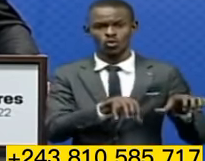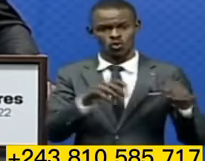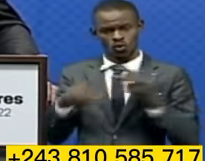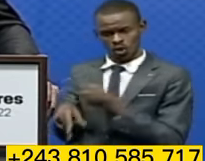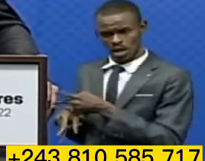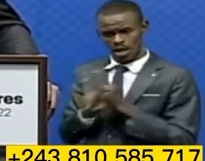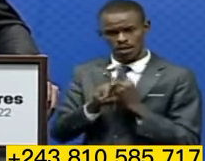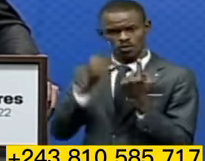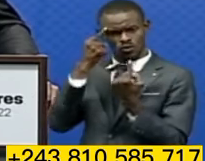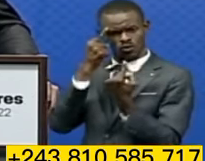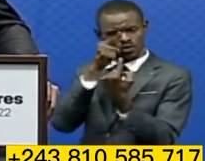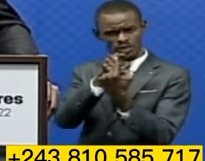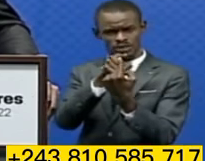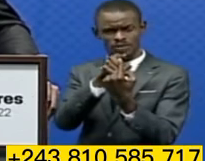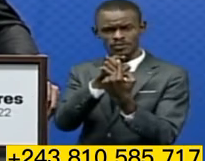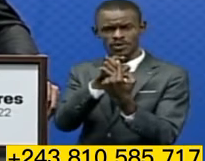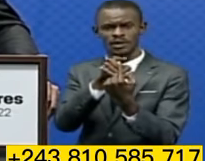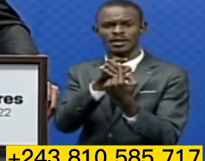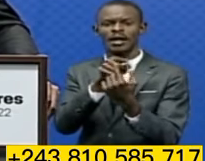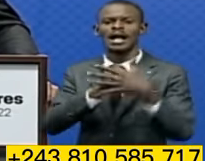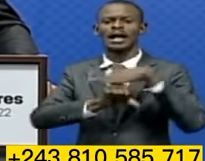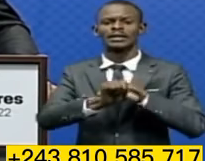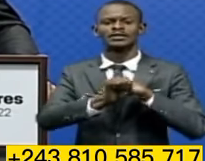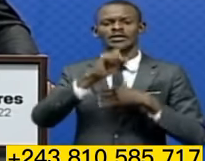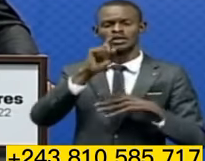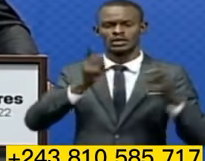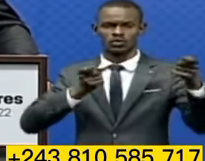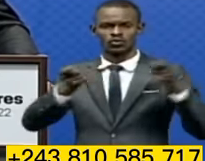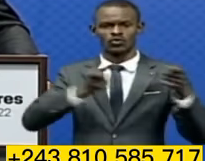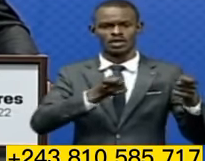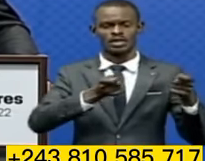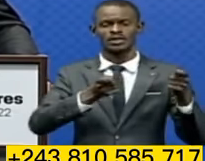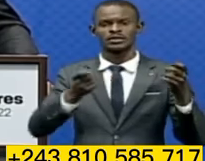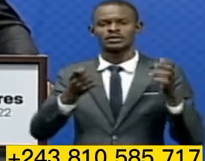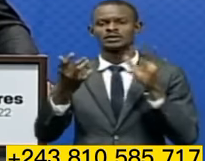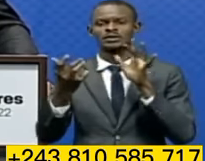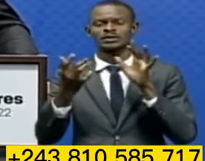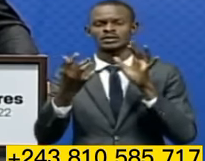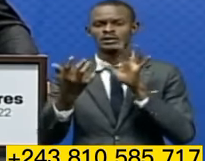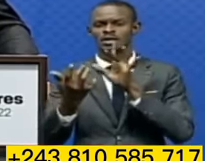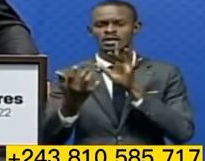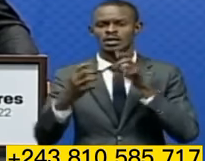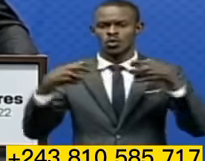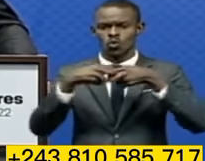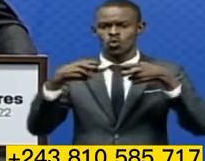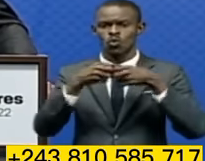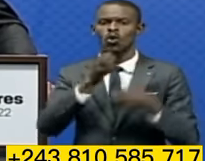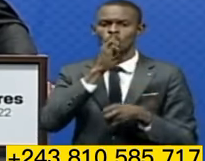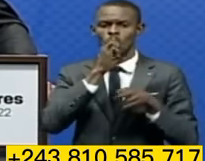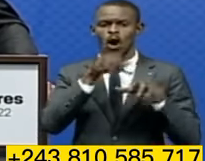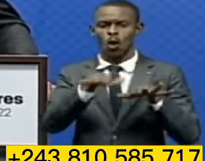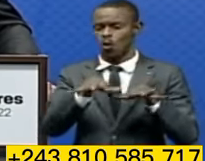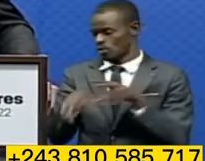titre du projet d'accès, de gouvernance et des réformes des secteurs de l'électricité et de l'eau. Il a été consenti à hauteur